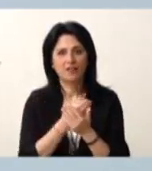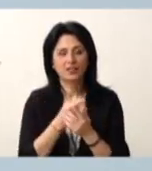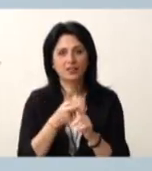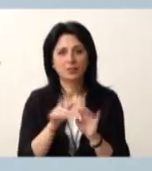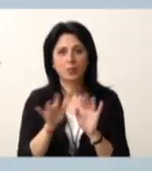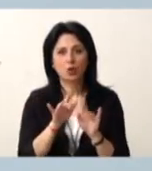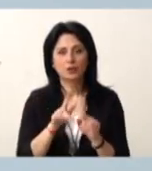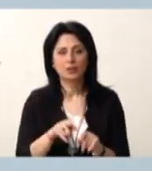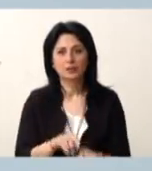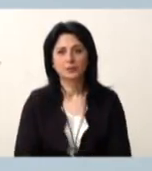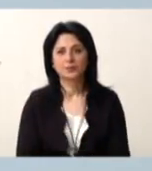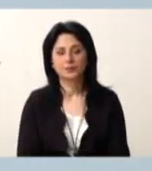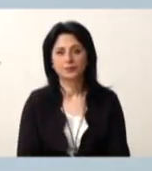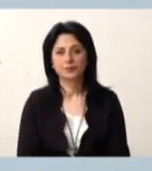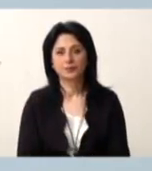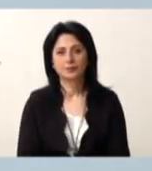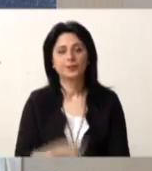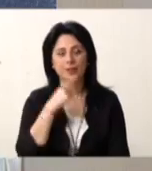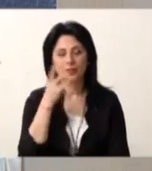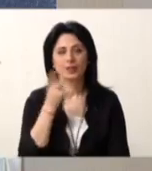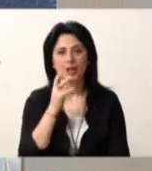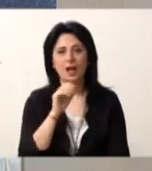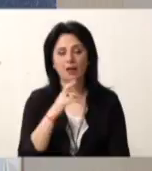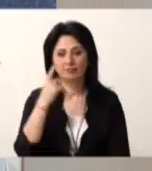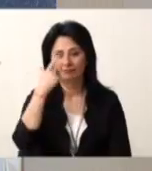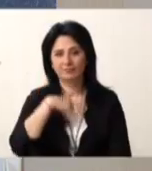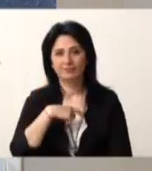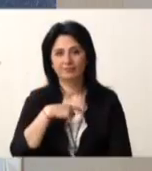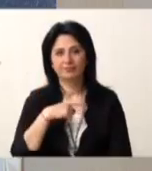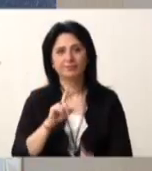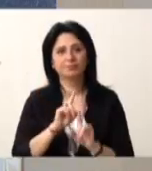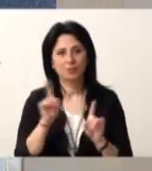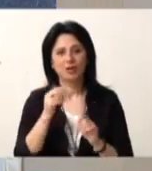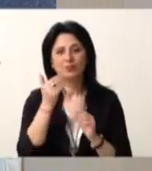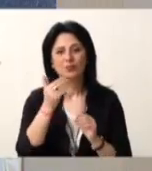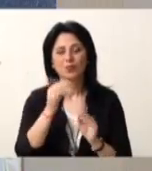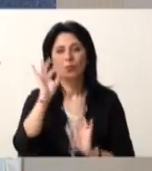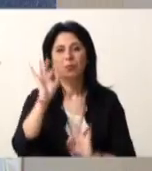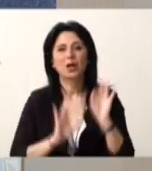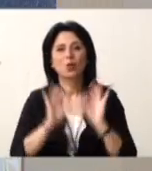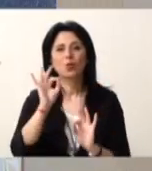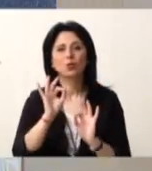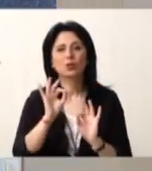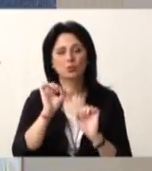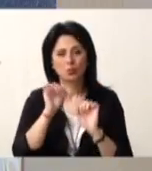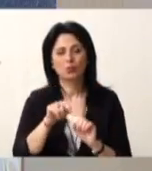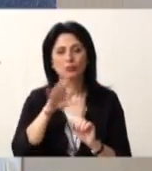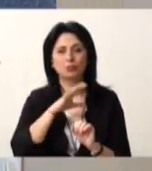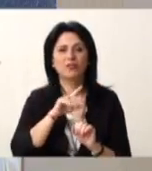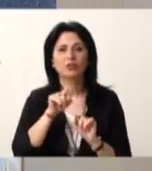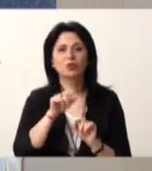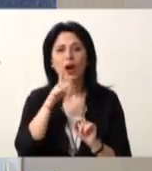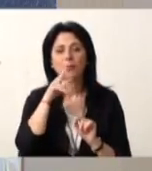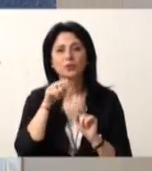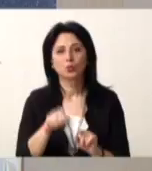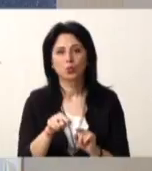ამ პროცესებში. რა თქმა უნდა, ანატომიურმა თავისებურებამ შესაძლებელია გამოიწვიოს რეფლუქსი. ამ